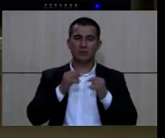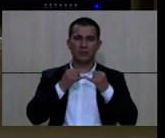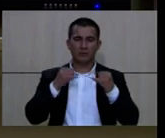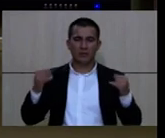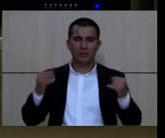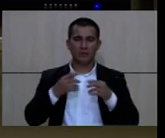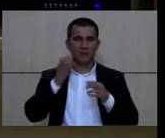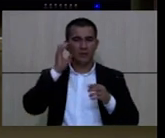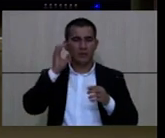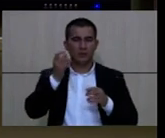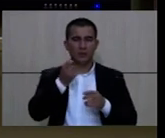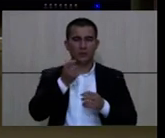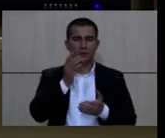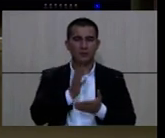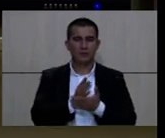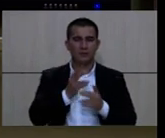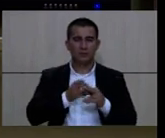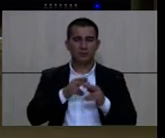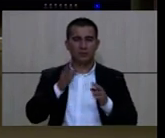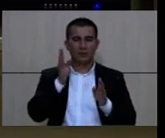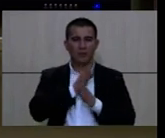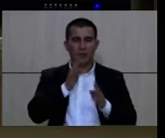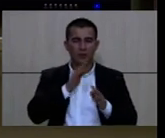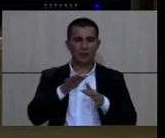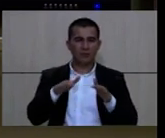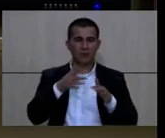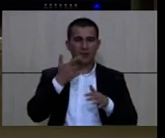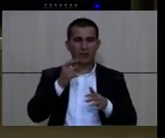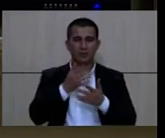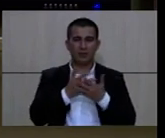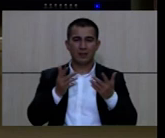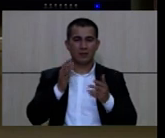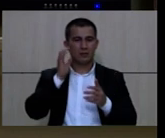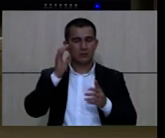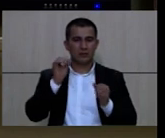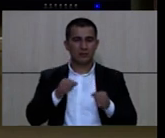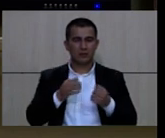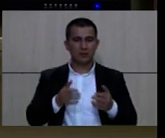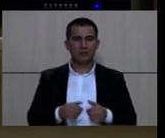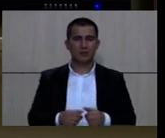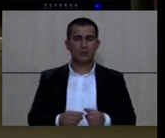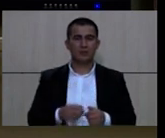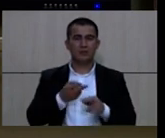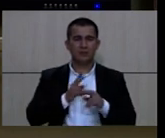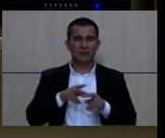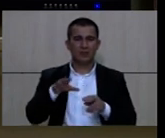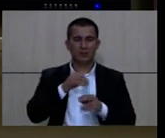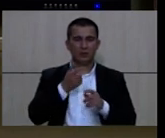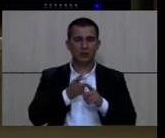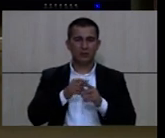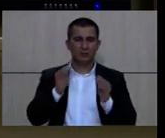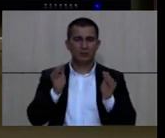Qattiq jismlarda tovush suyuqlik va gazlarga nisbatan tezroq tarqaladi. Chunki ular juda ham zich